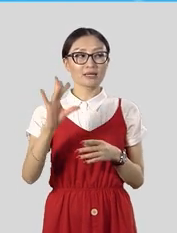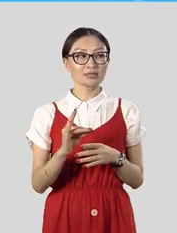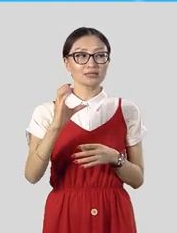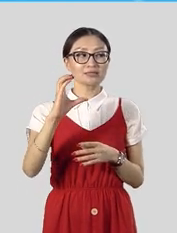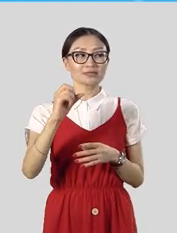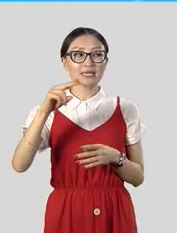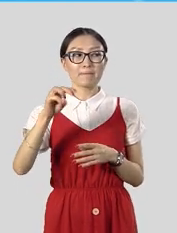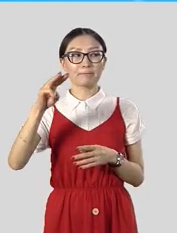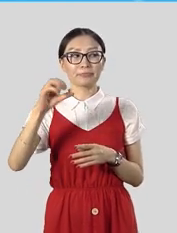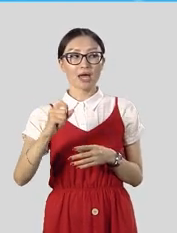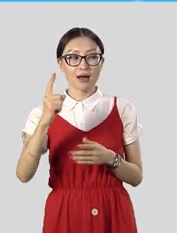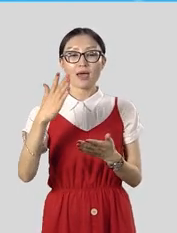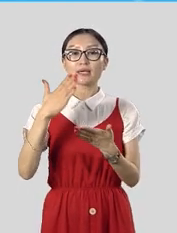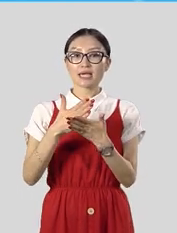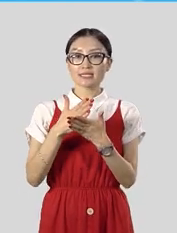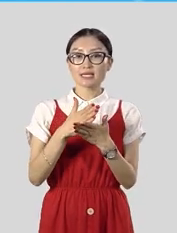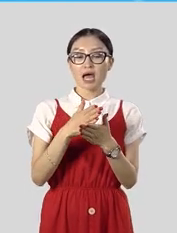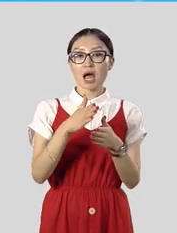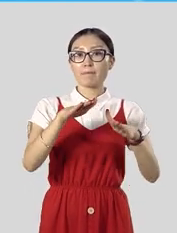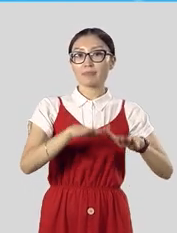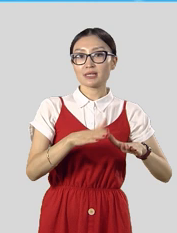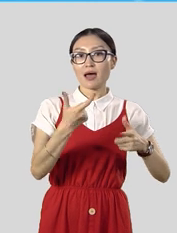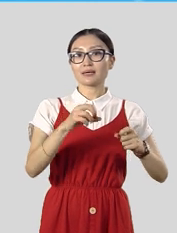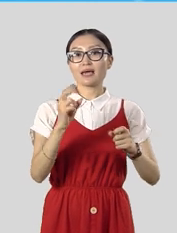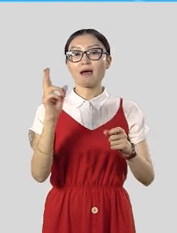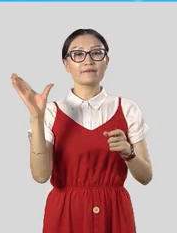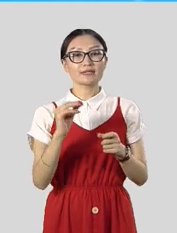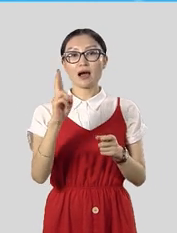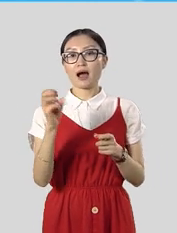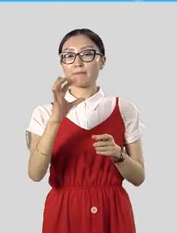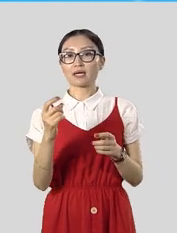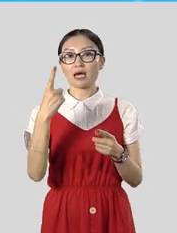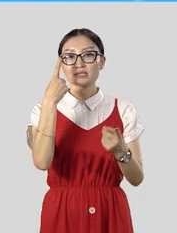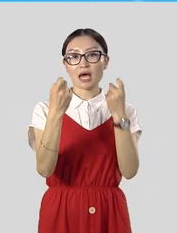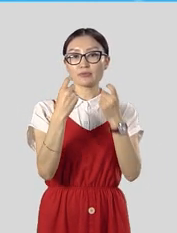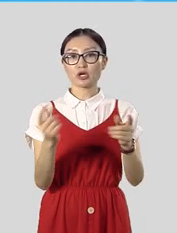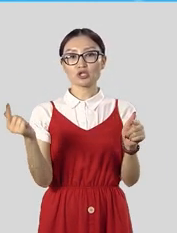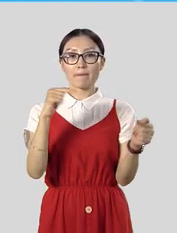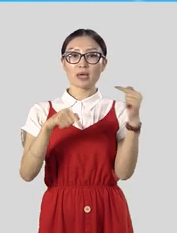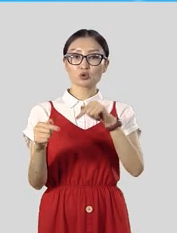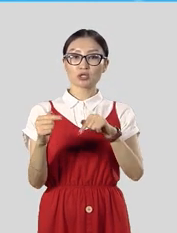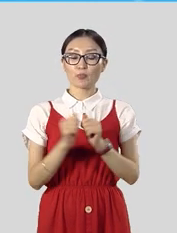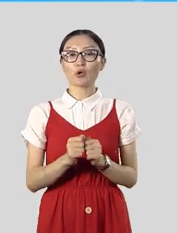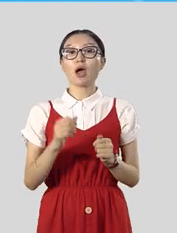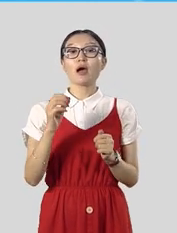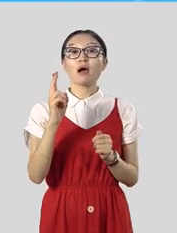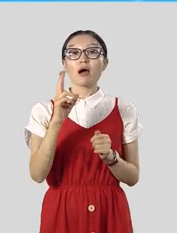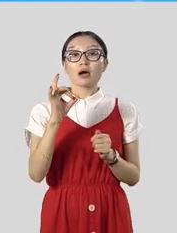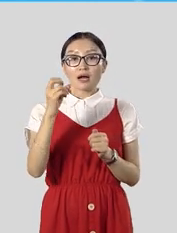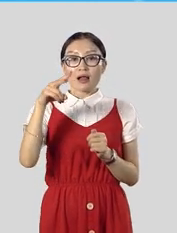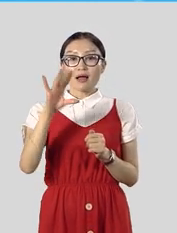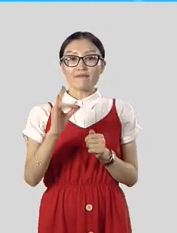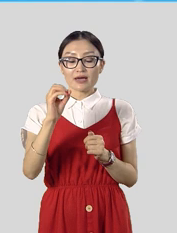септах есть отверстия, с помощью которых все камеры сообщаются между собой. Коралловые полипы